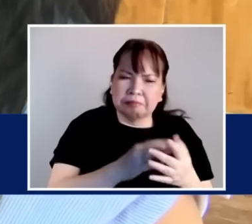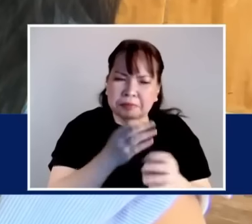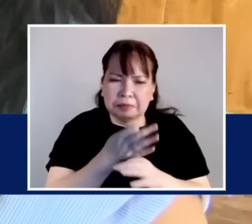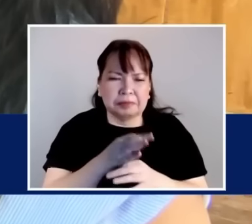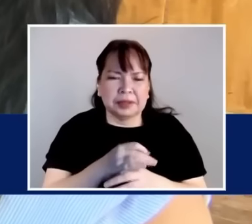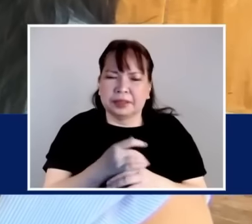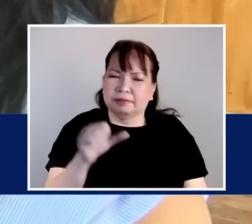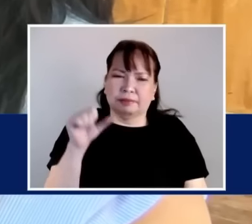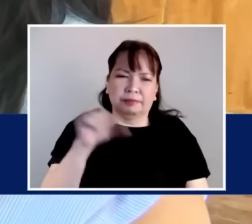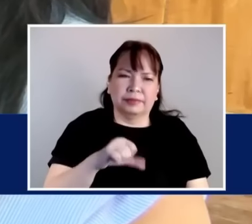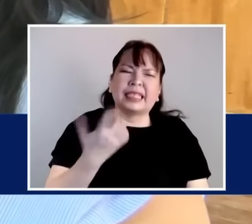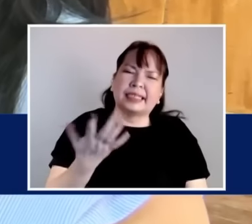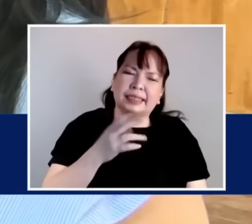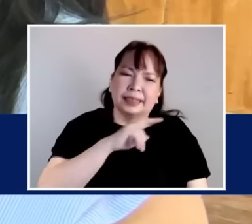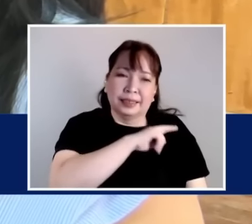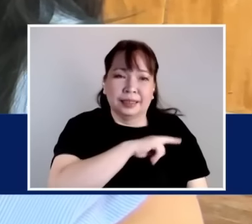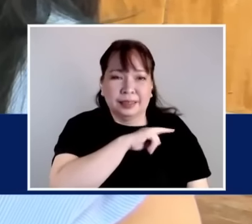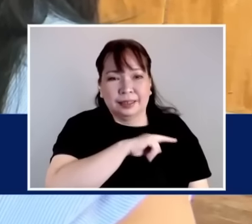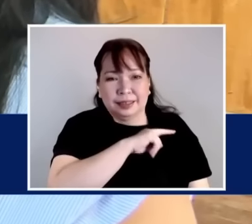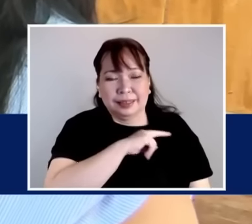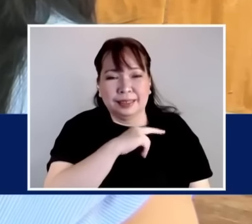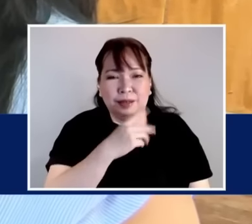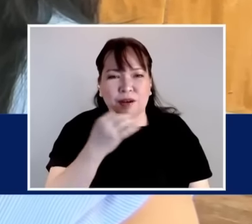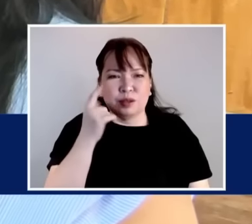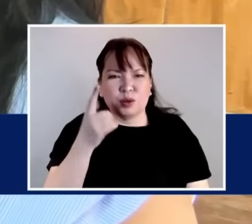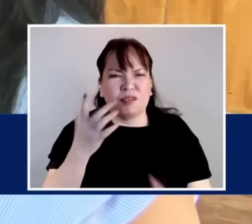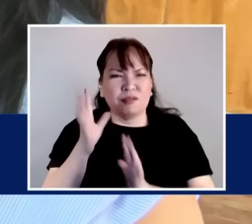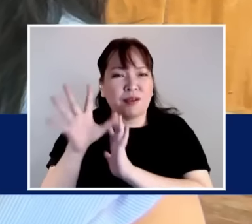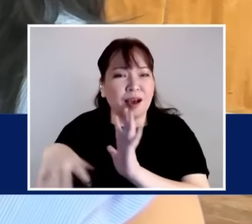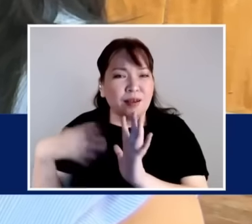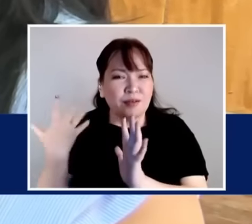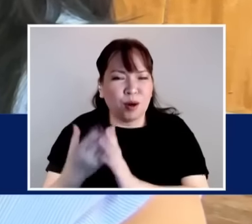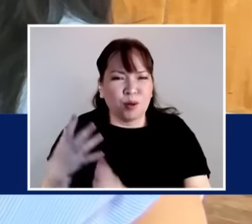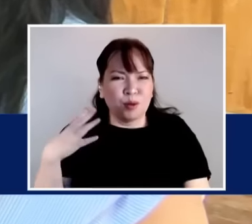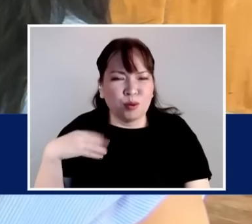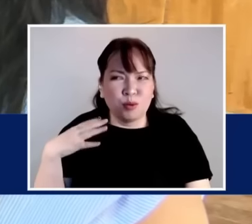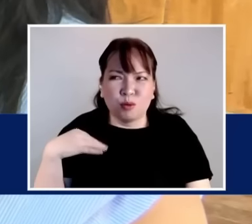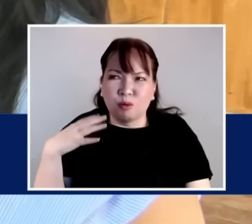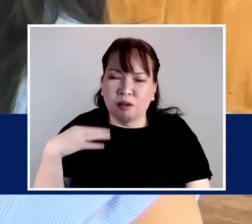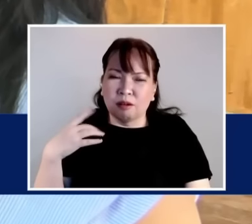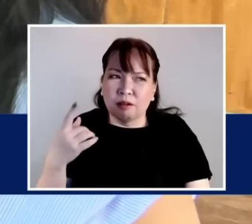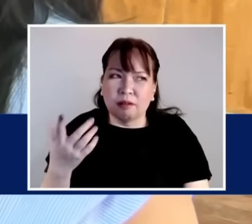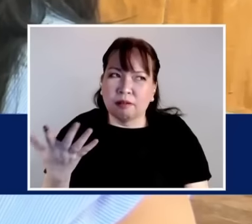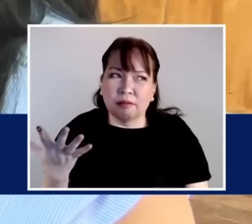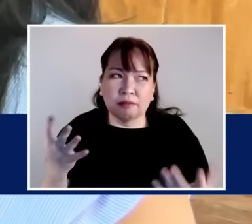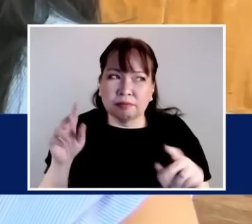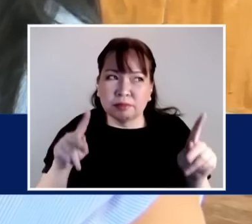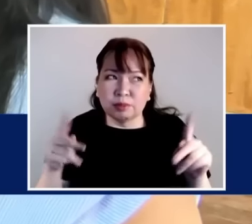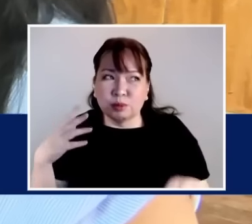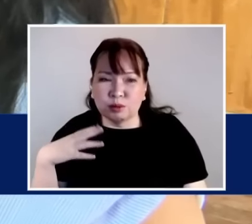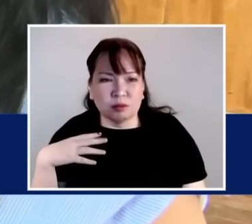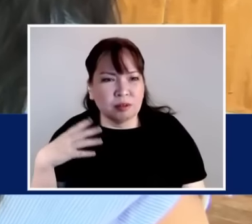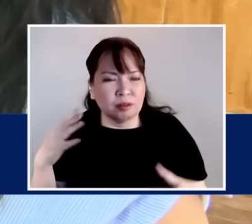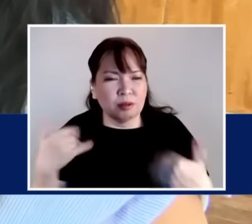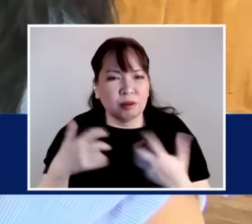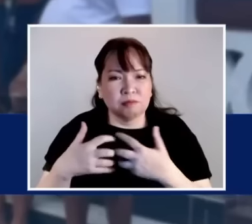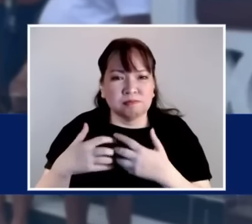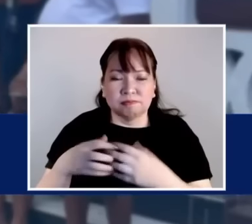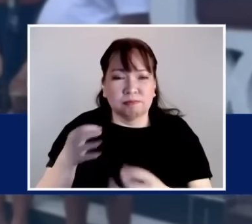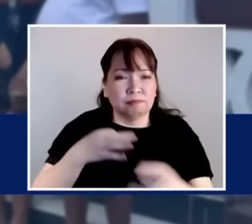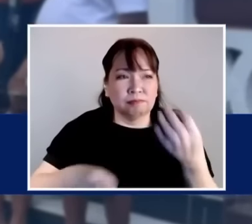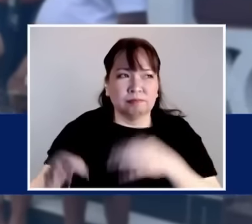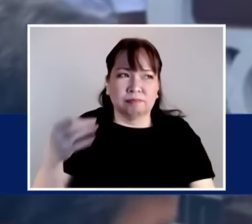natin maiwasan yun kasi parang 5 hours na po silang naghihintay na hanggang ngayon wala pa po yung machine na hinihintay